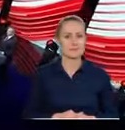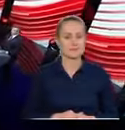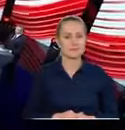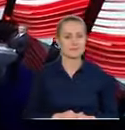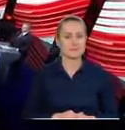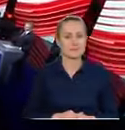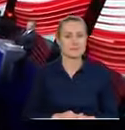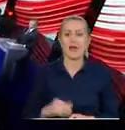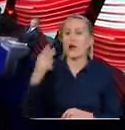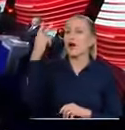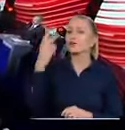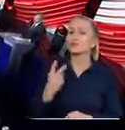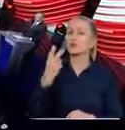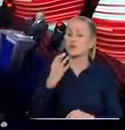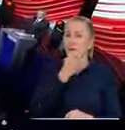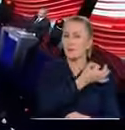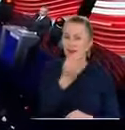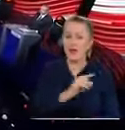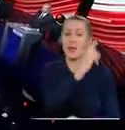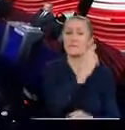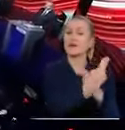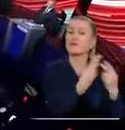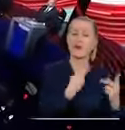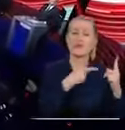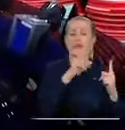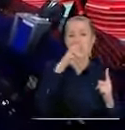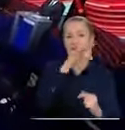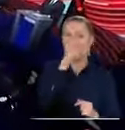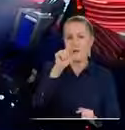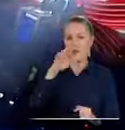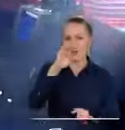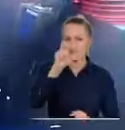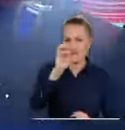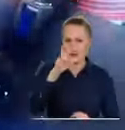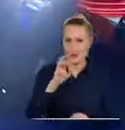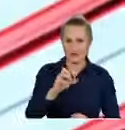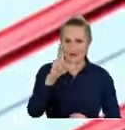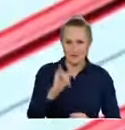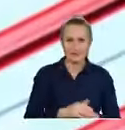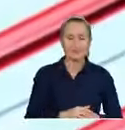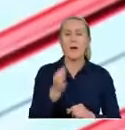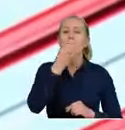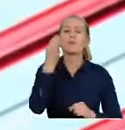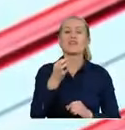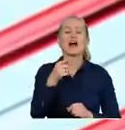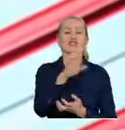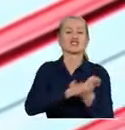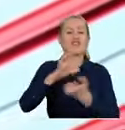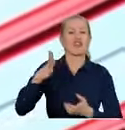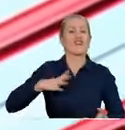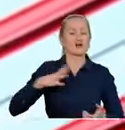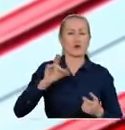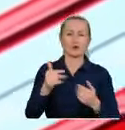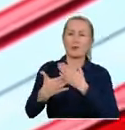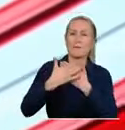A w drugiej rundzie pytań jako pierwszy będzie odpowiadał Rafał Trzaskowski. To będzie pytanie ze świata wartości, wartości bardzo bliskich